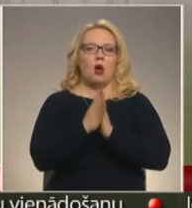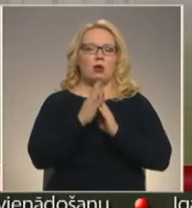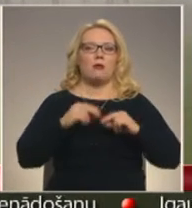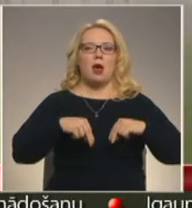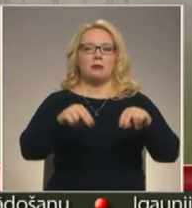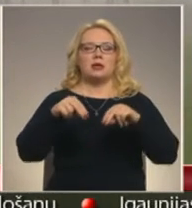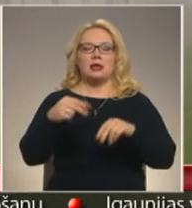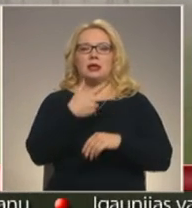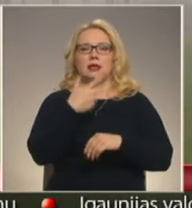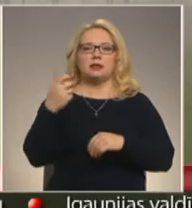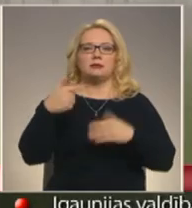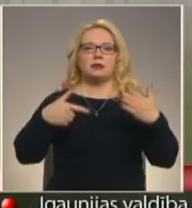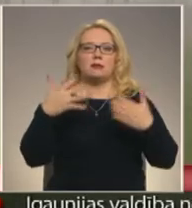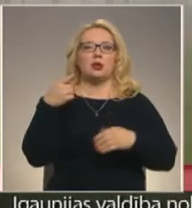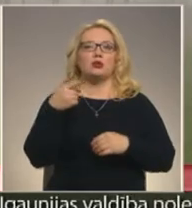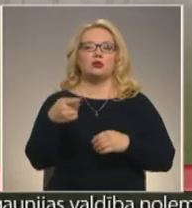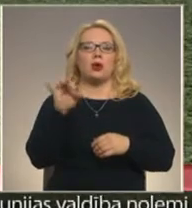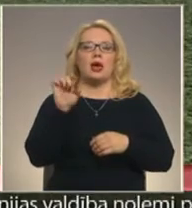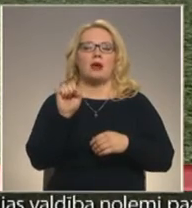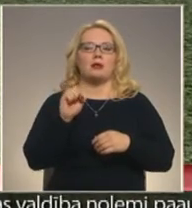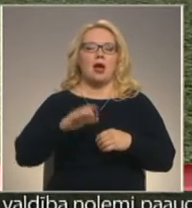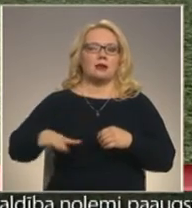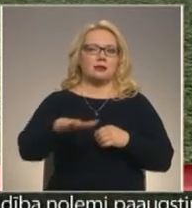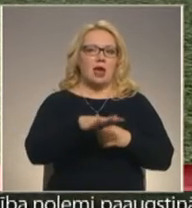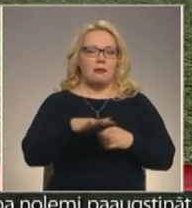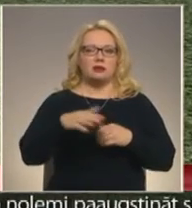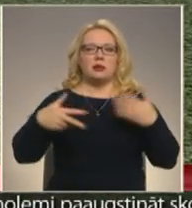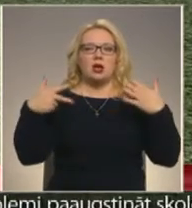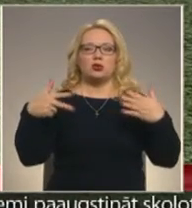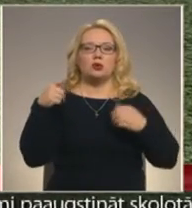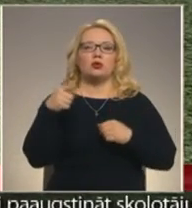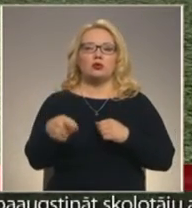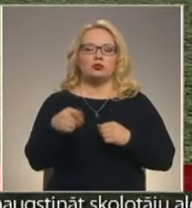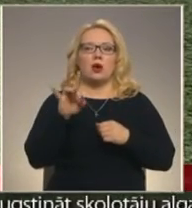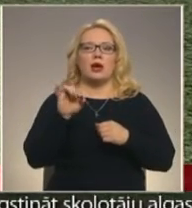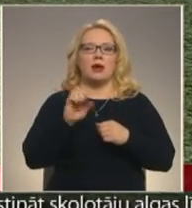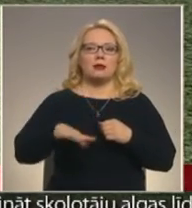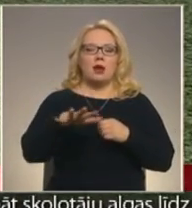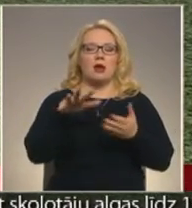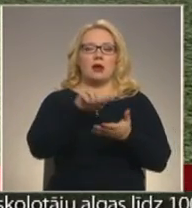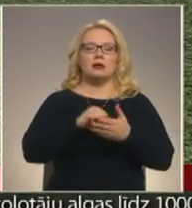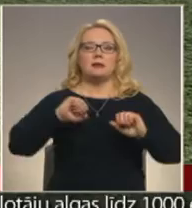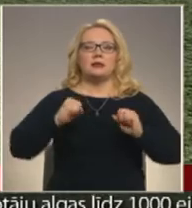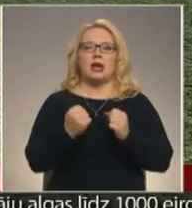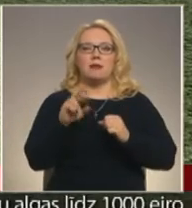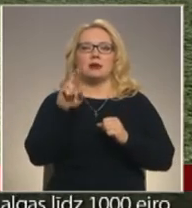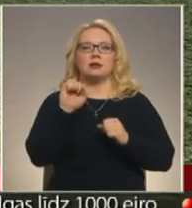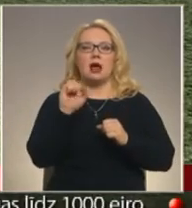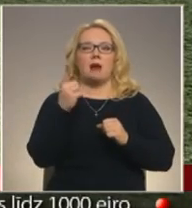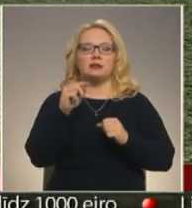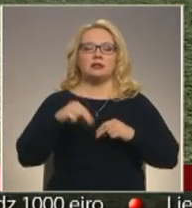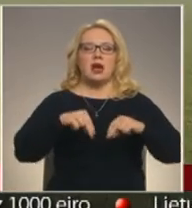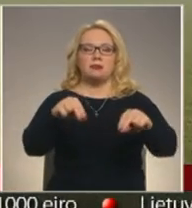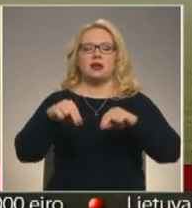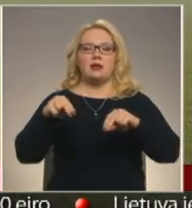apsēti 375 tūkstoši hektāru zemes, bet 80 tūkstoši hektāru aizņem ziemas raps. Apsētās platības